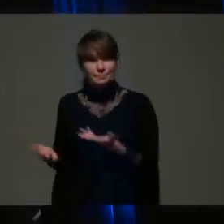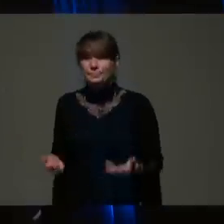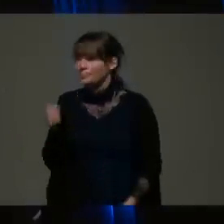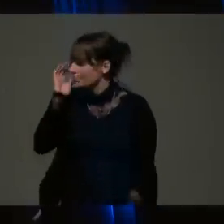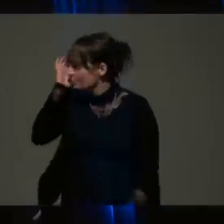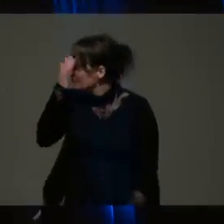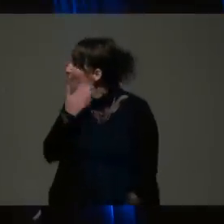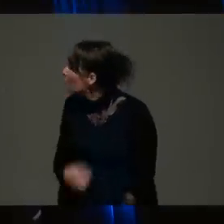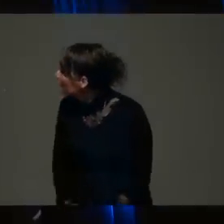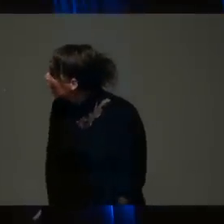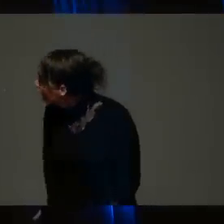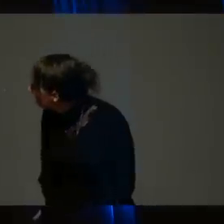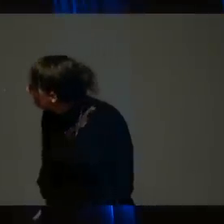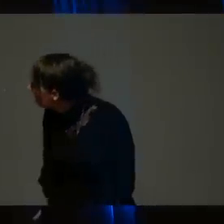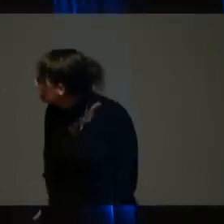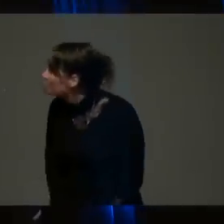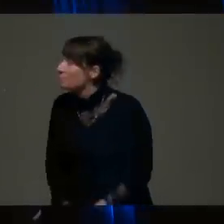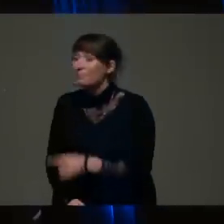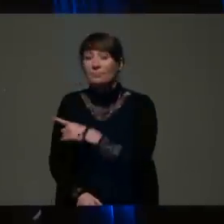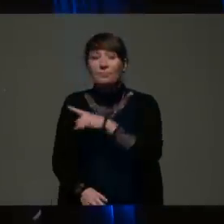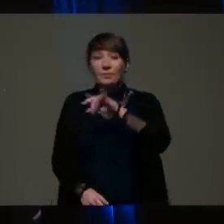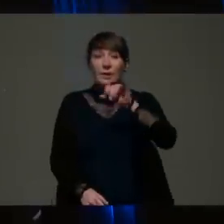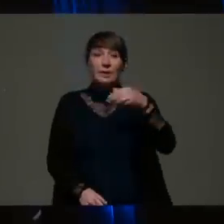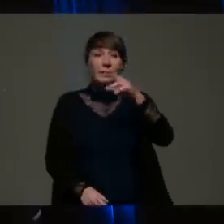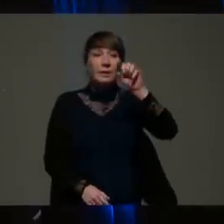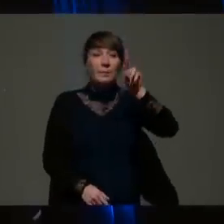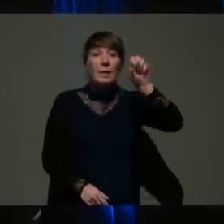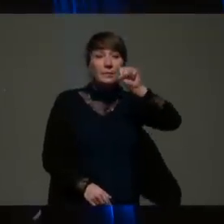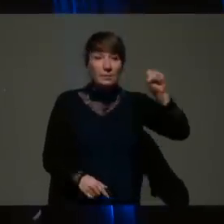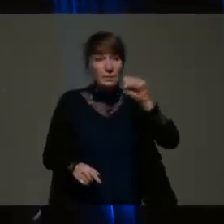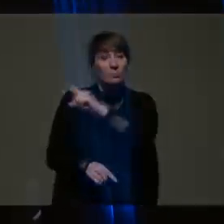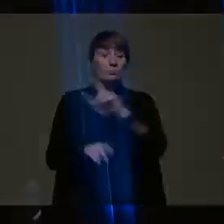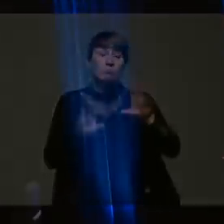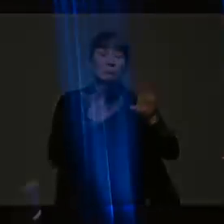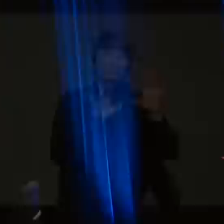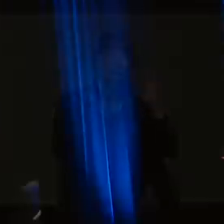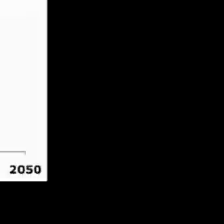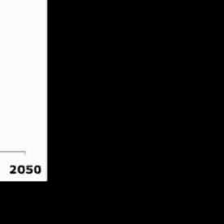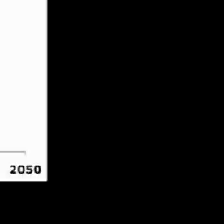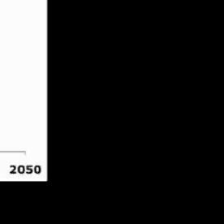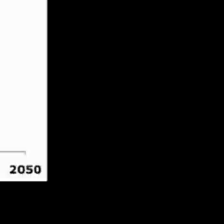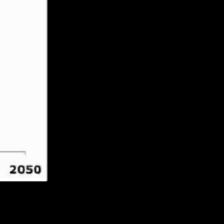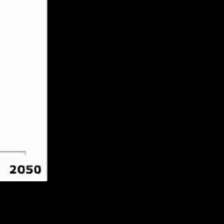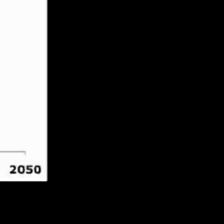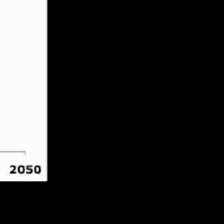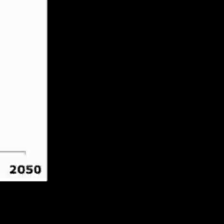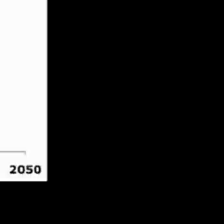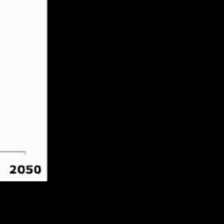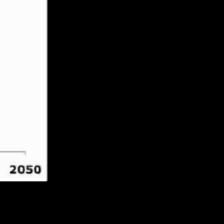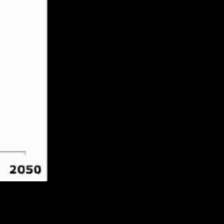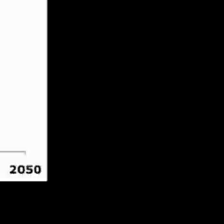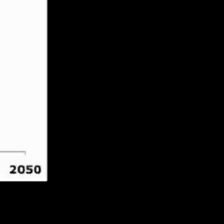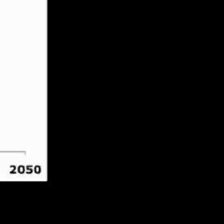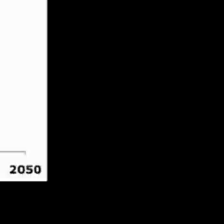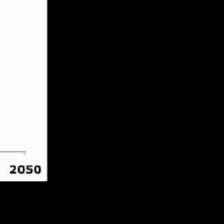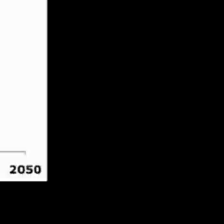là, toujours ces études, notamment réalisées par l'IRMES et l'équipe de Jean-François Toussaint, eh bien, on avait 8 à 9 heures d'activité, 7 à 8